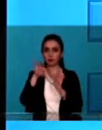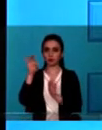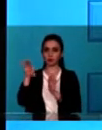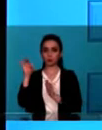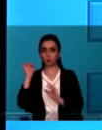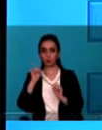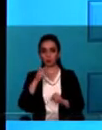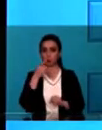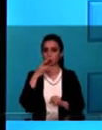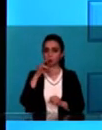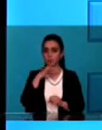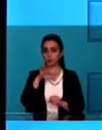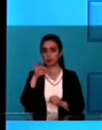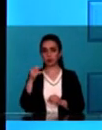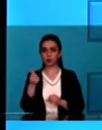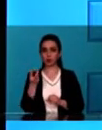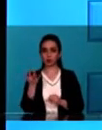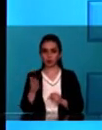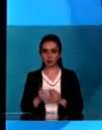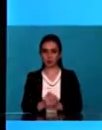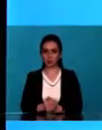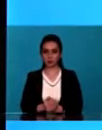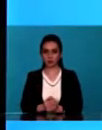не один элемент, а несколько.